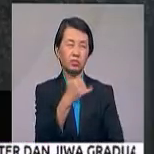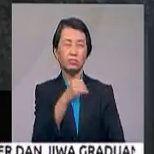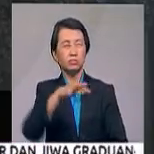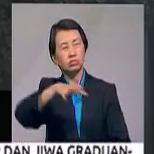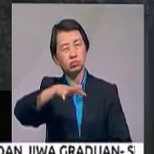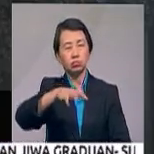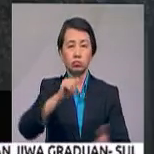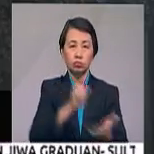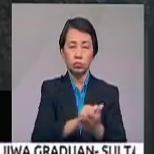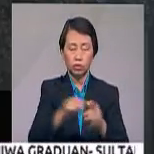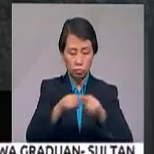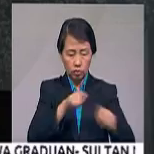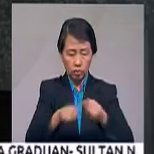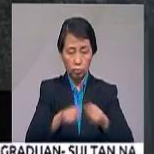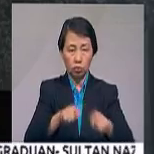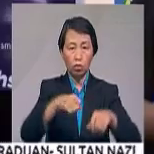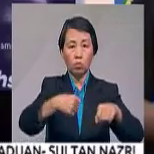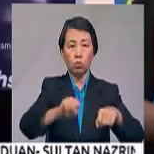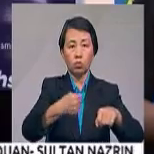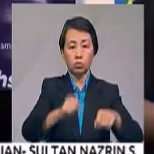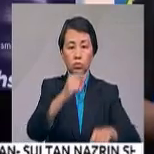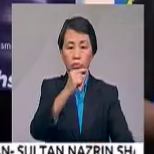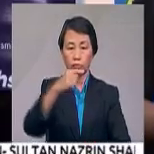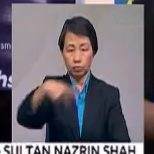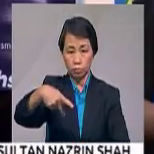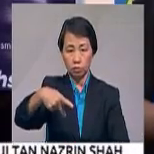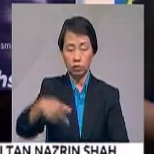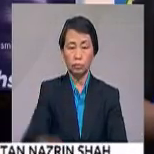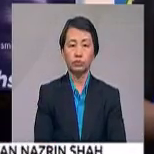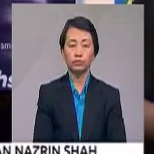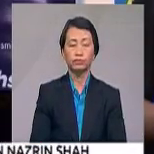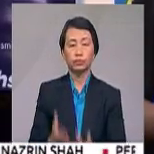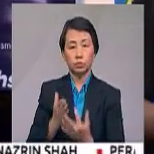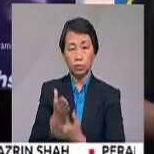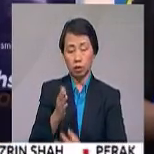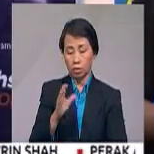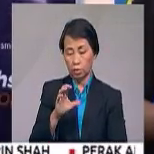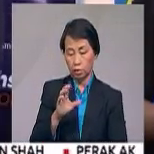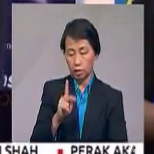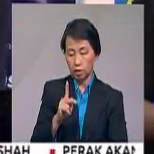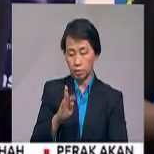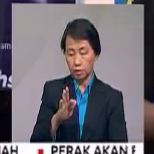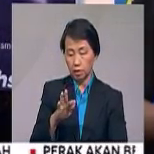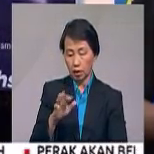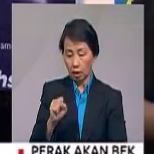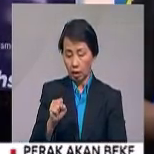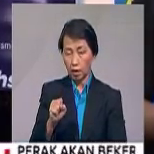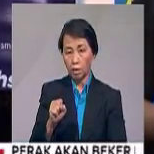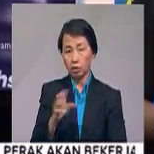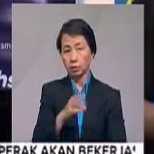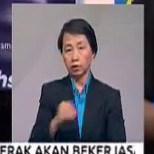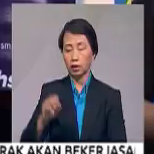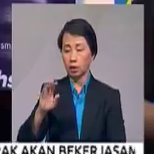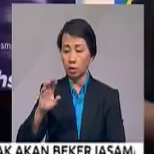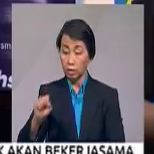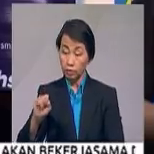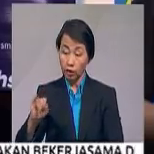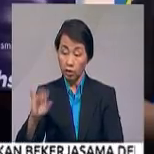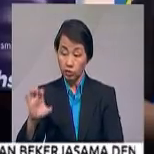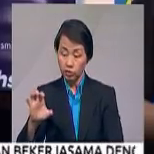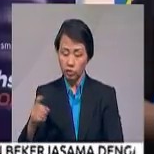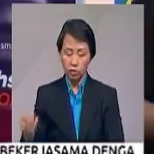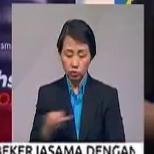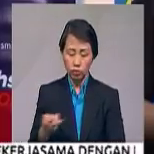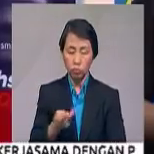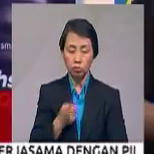memberangsangkan di saingan MotoGP. Melalui KBS dan SIC kita adakan perbincangan dan kita memang akan